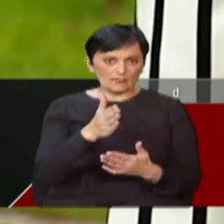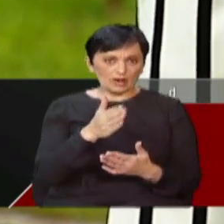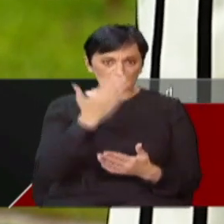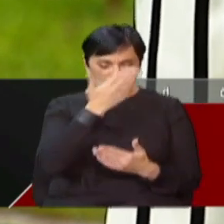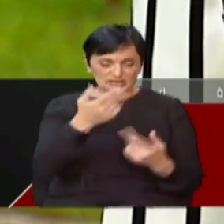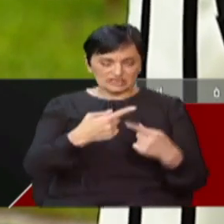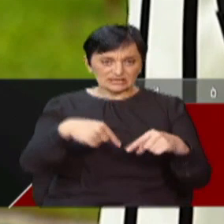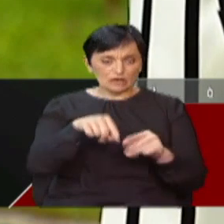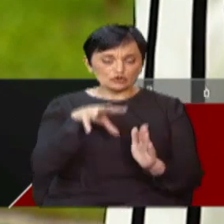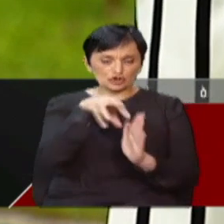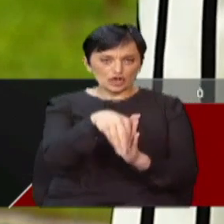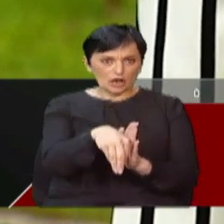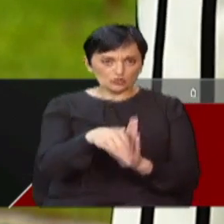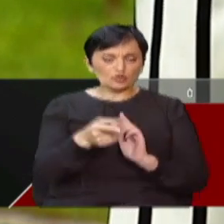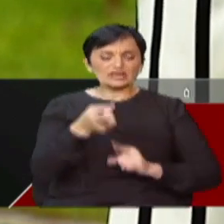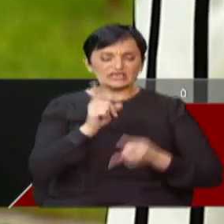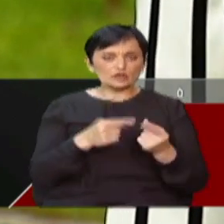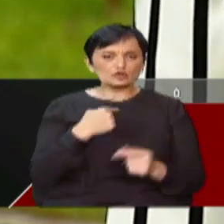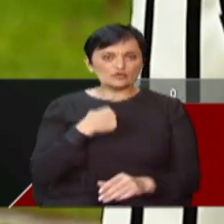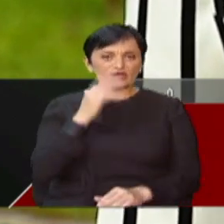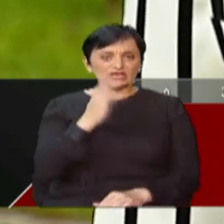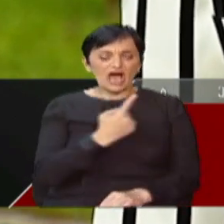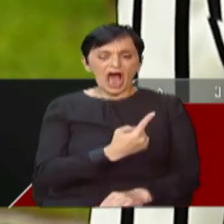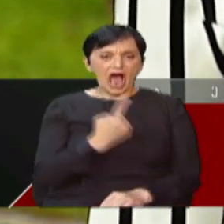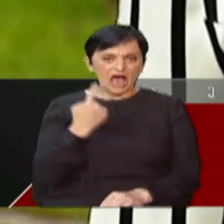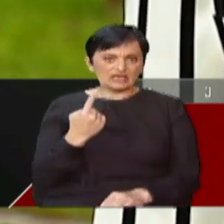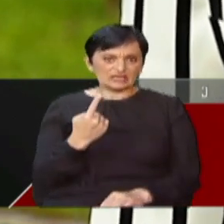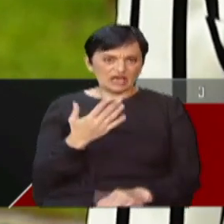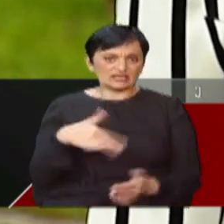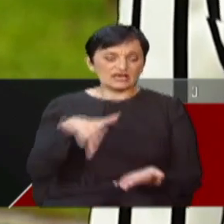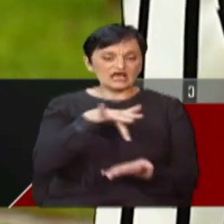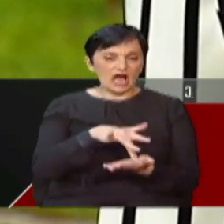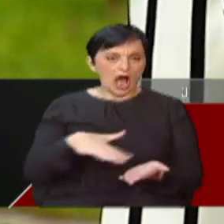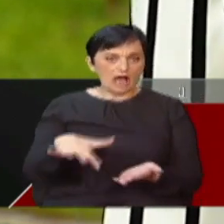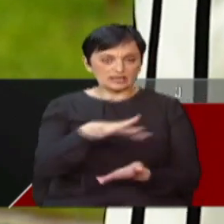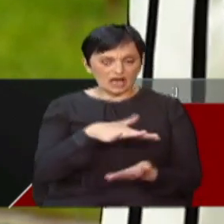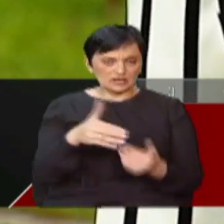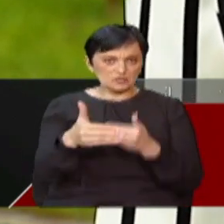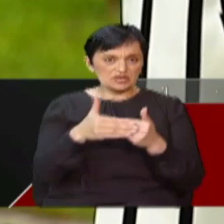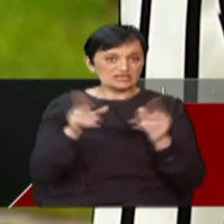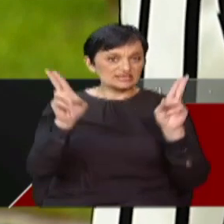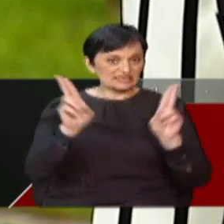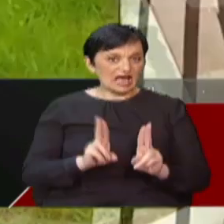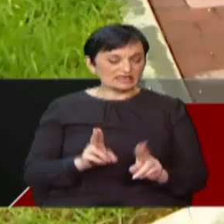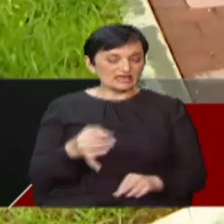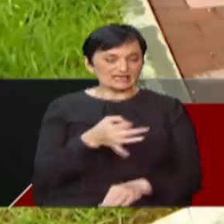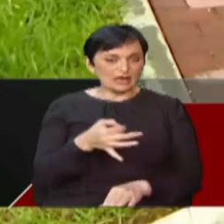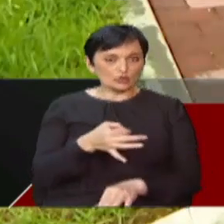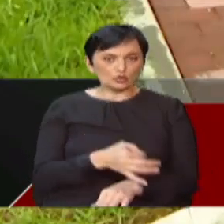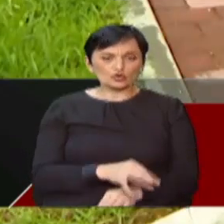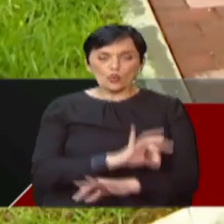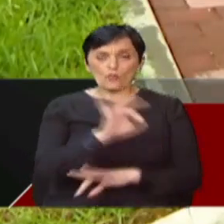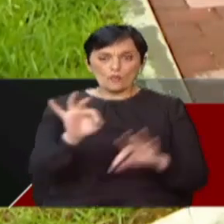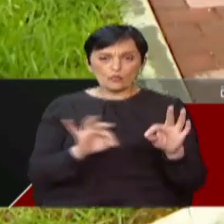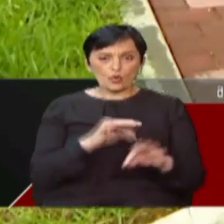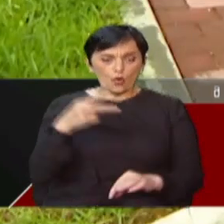თქვათ საზოგადოებაში ჩართული და რეალურად ჩვენ გავხდებით ერთ-ერთი მოდერნიზებული ქალაქის მიახლოების სტანდარტების რაიონი.